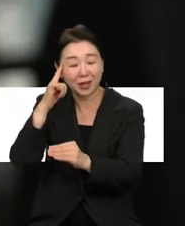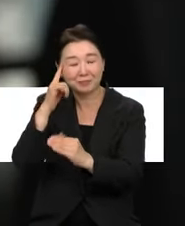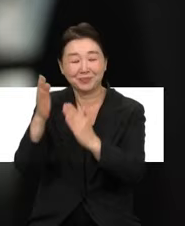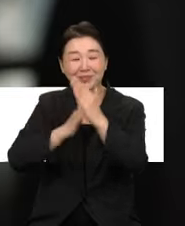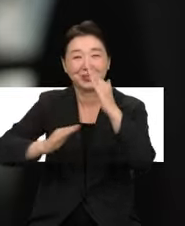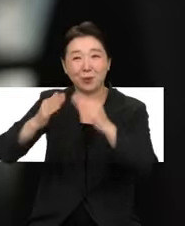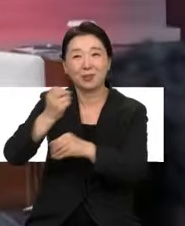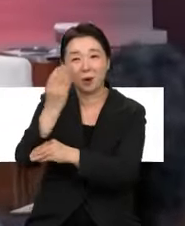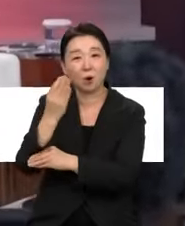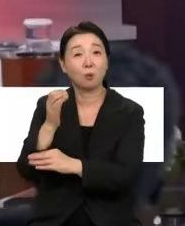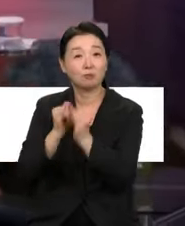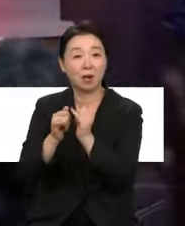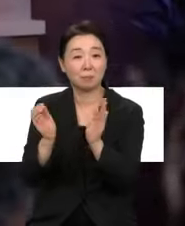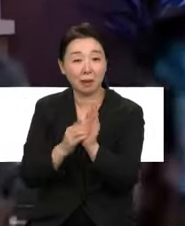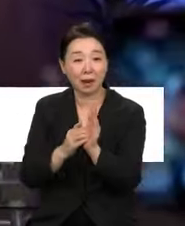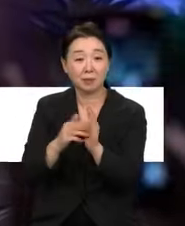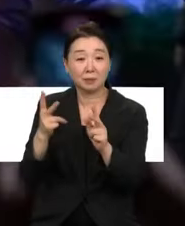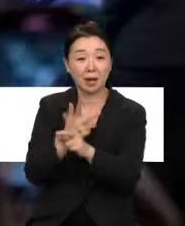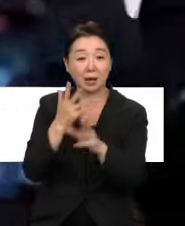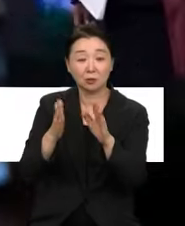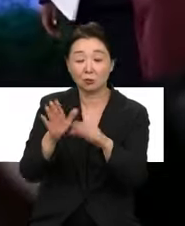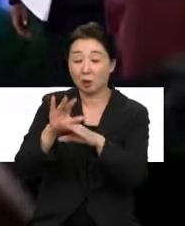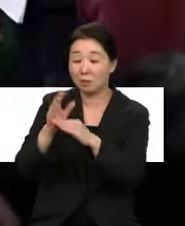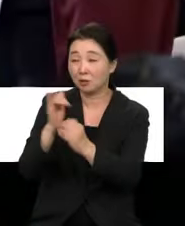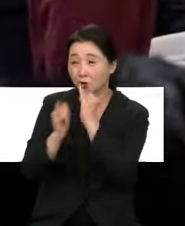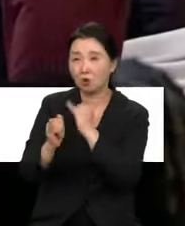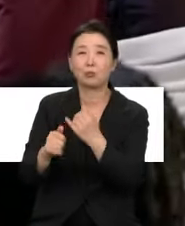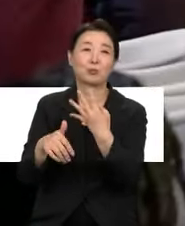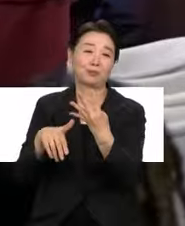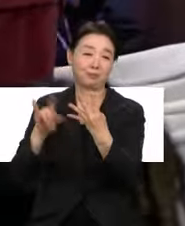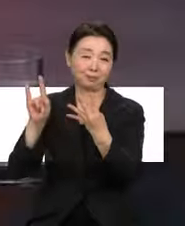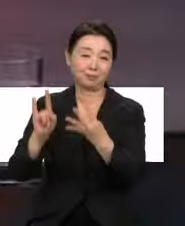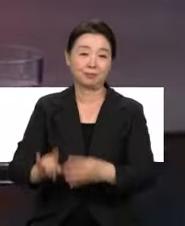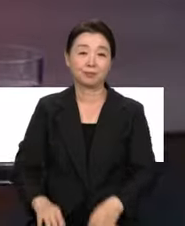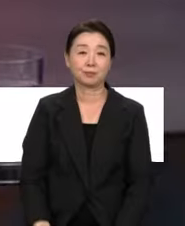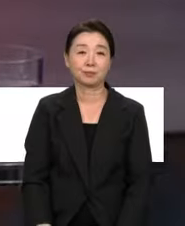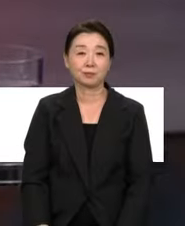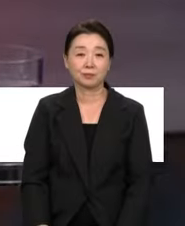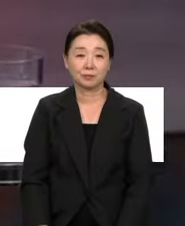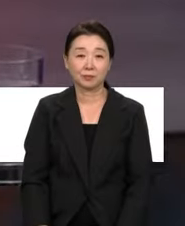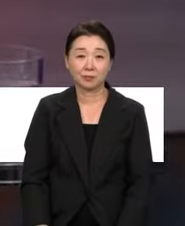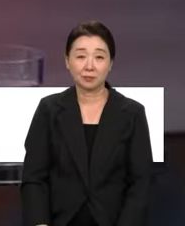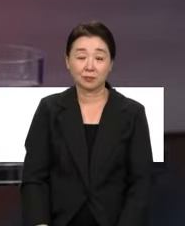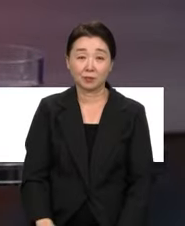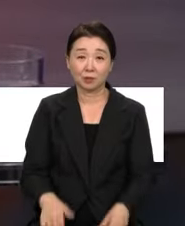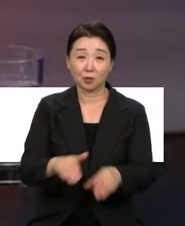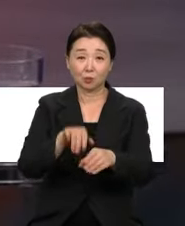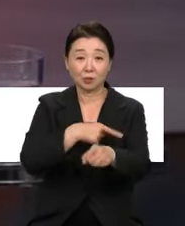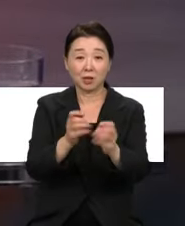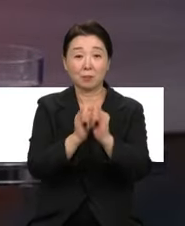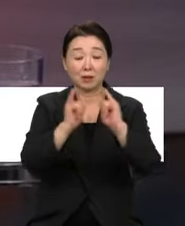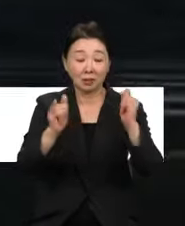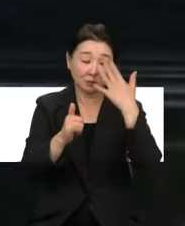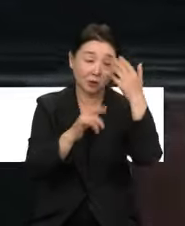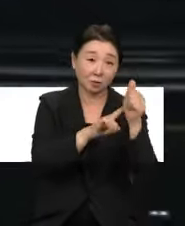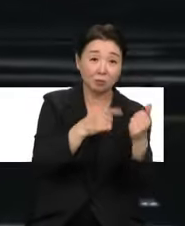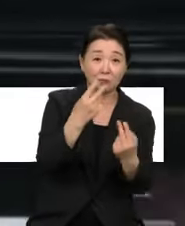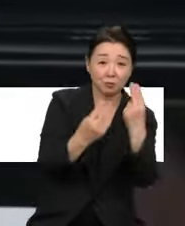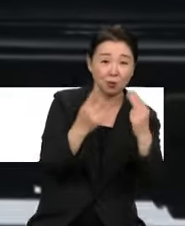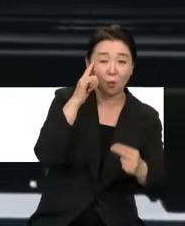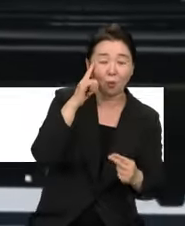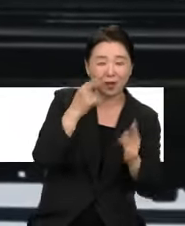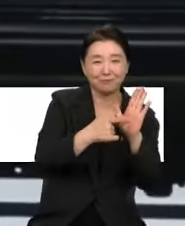이번 한 주에만 방송 인터뷰가 네개에 달합니다 전국 유권자를 대상으로 트럼프에 비해 상대적으로